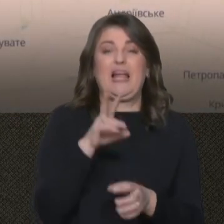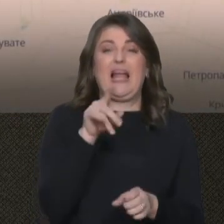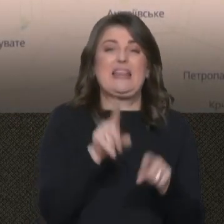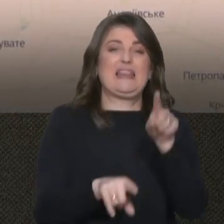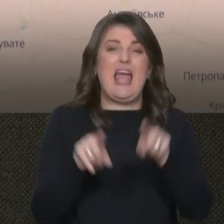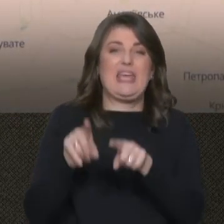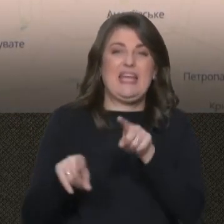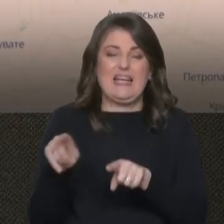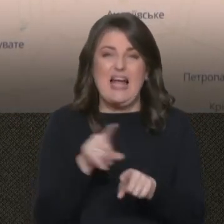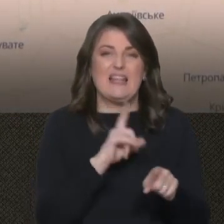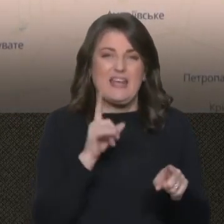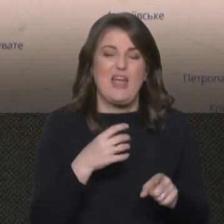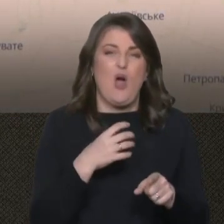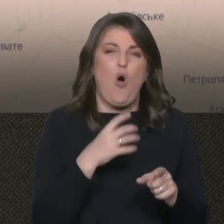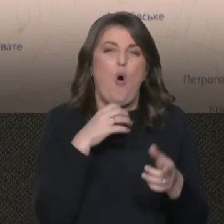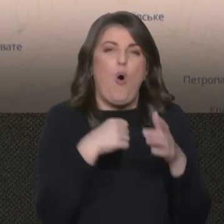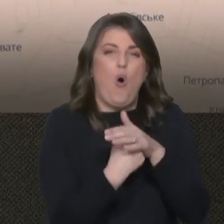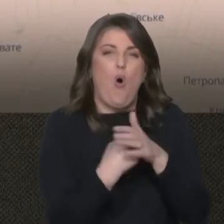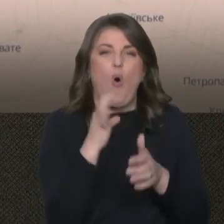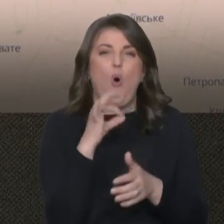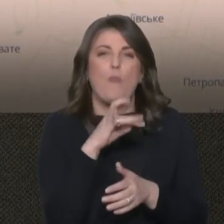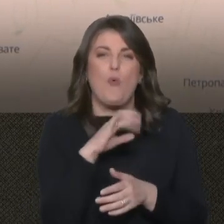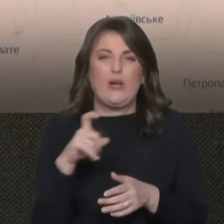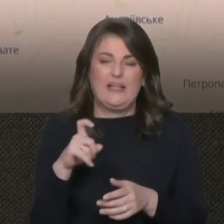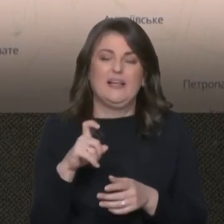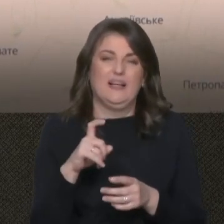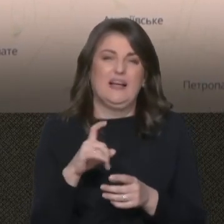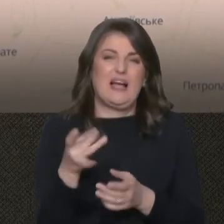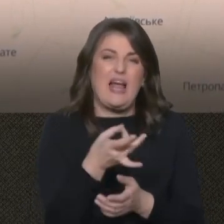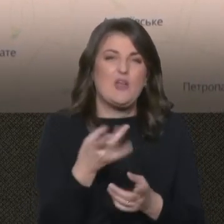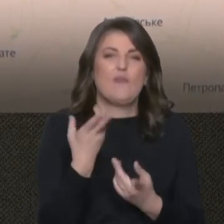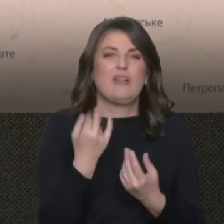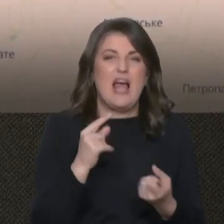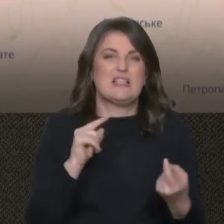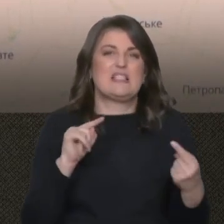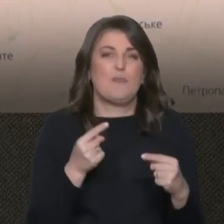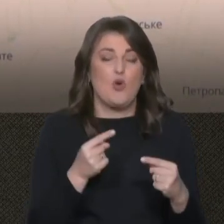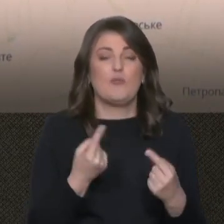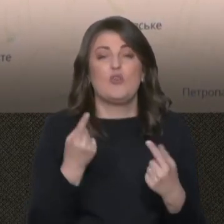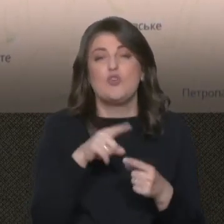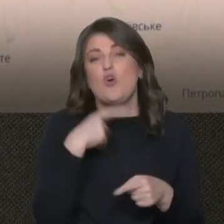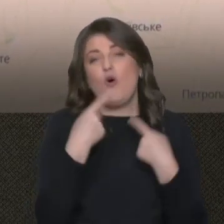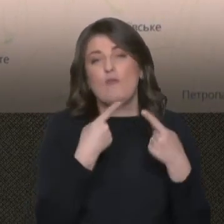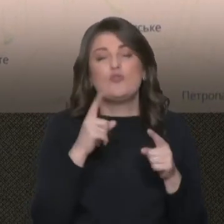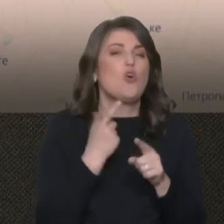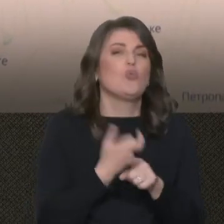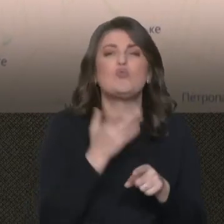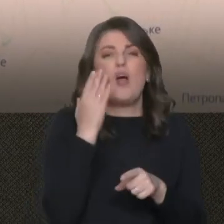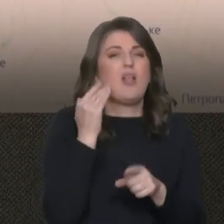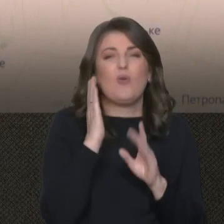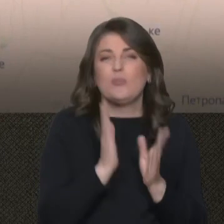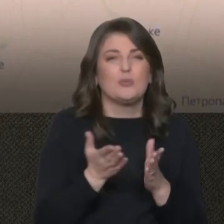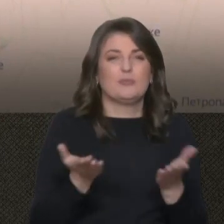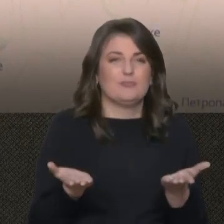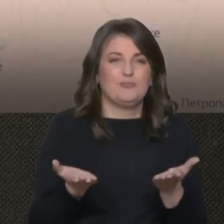декілька опорних районів для спротиву. Тож говорити, що дуже легко